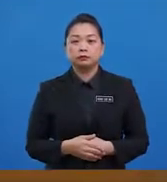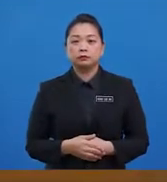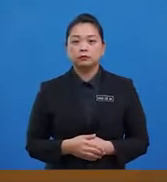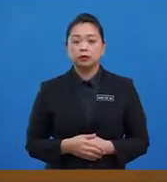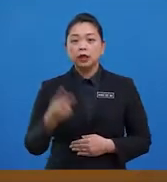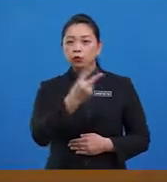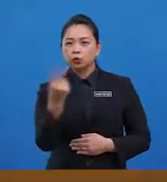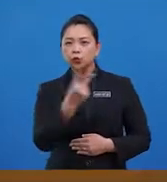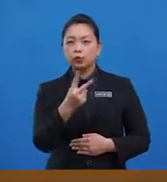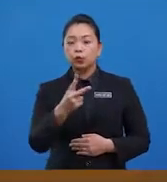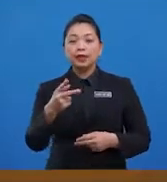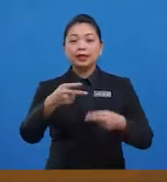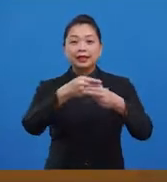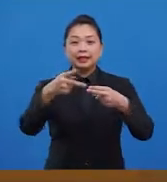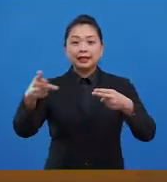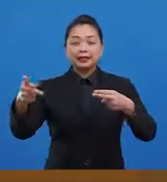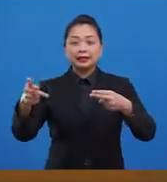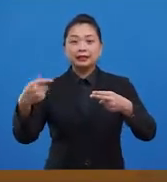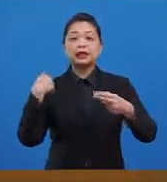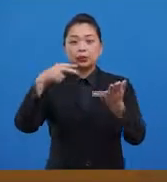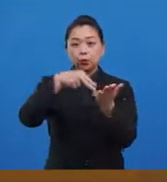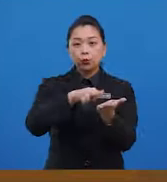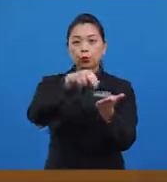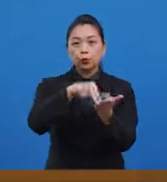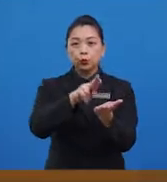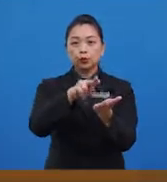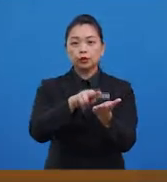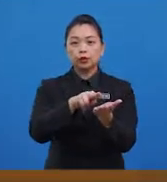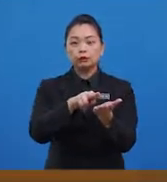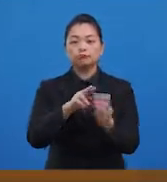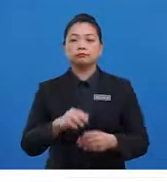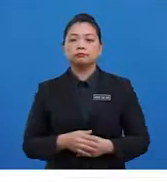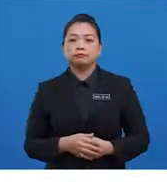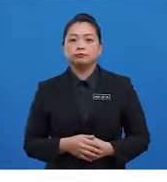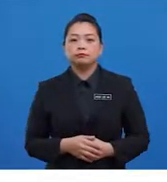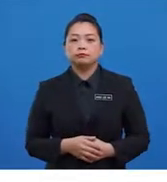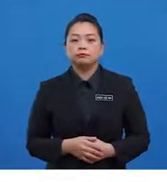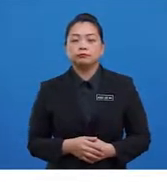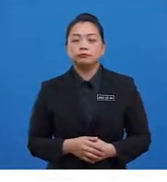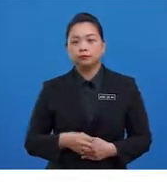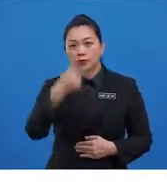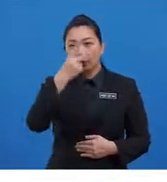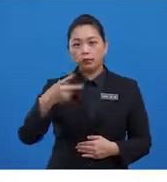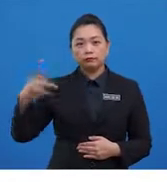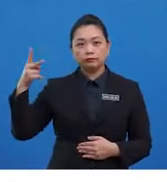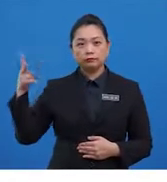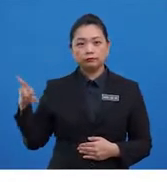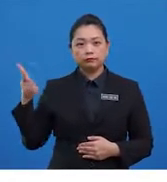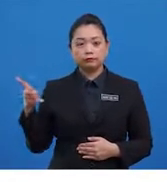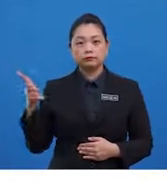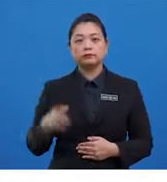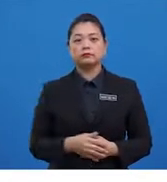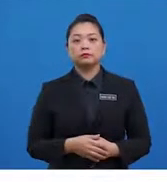Kedua-dua keris ini mempunyai ukiran pada bahagian hulu dan sarungnya. Fungsinya merupakan